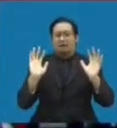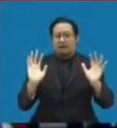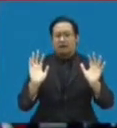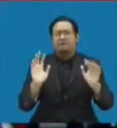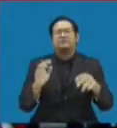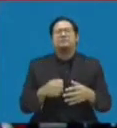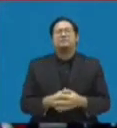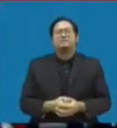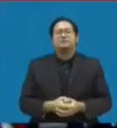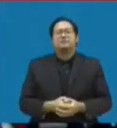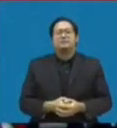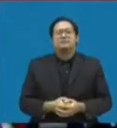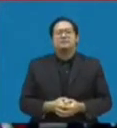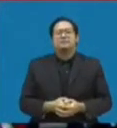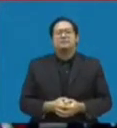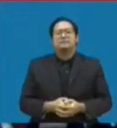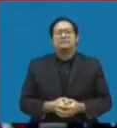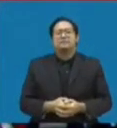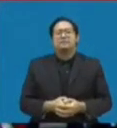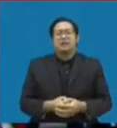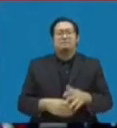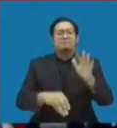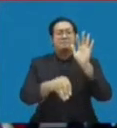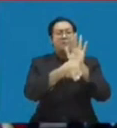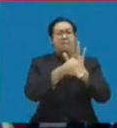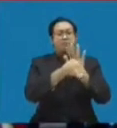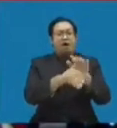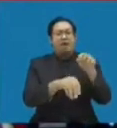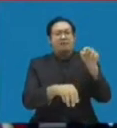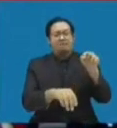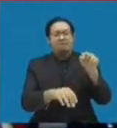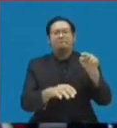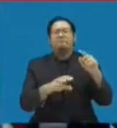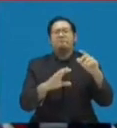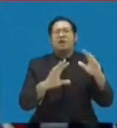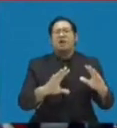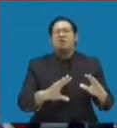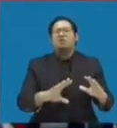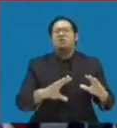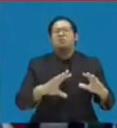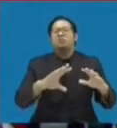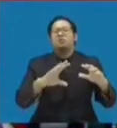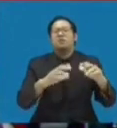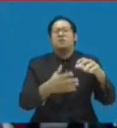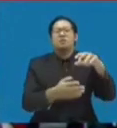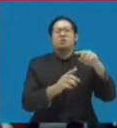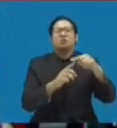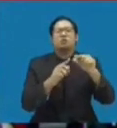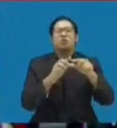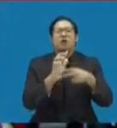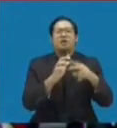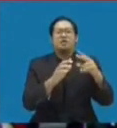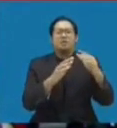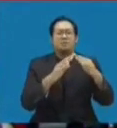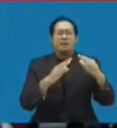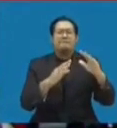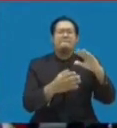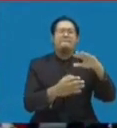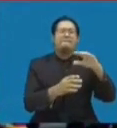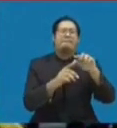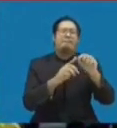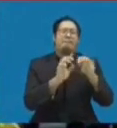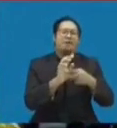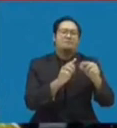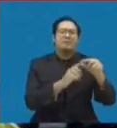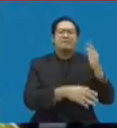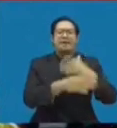Halo dan selamat kepada Papua telah sukses sebagai tuan rumah Pon dan peparnas